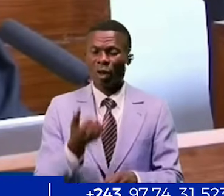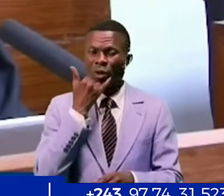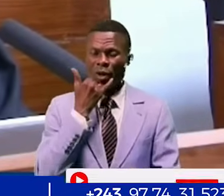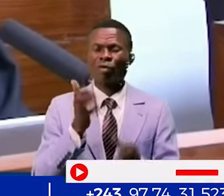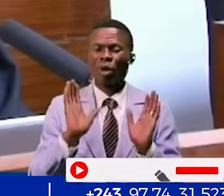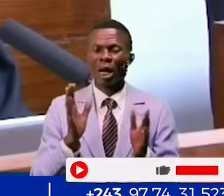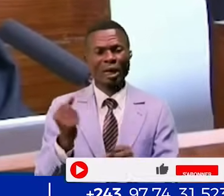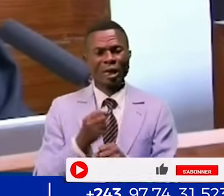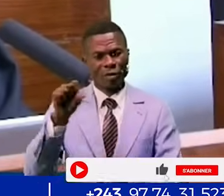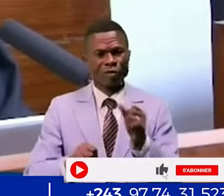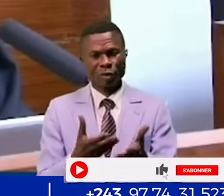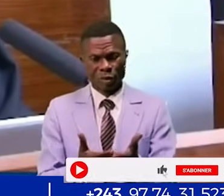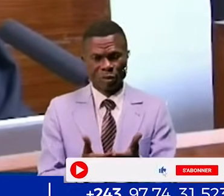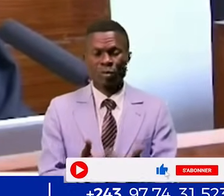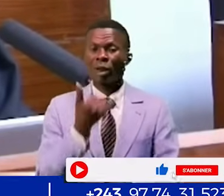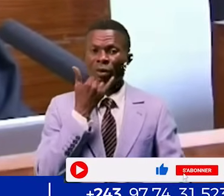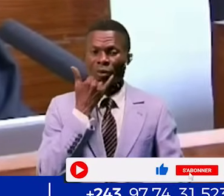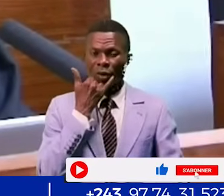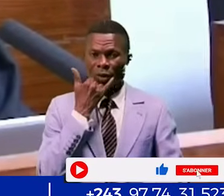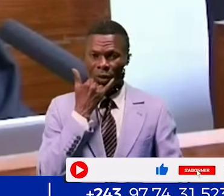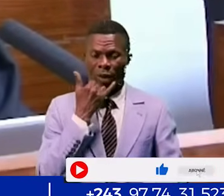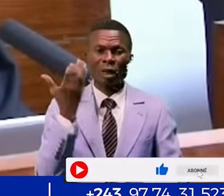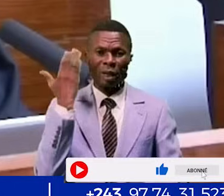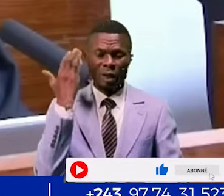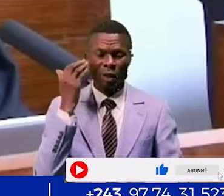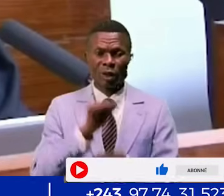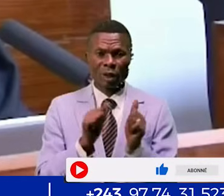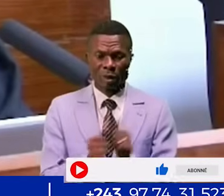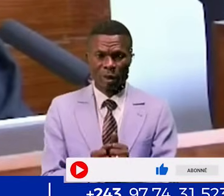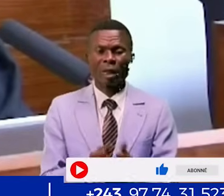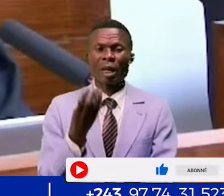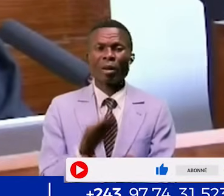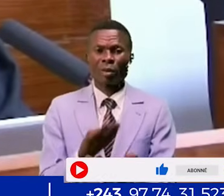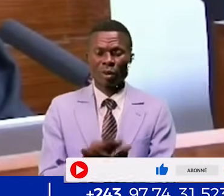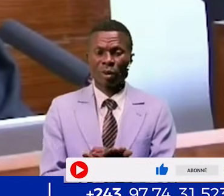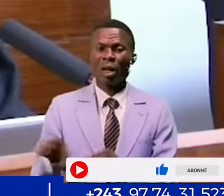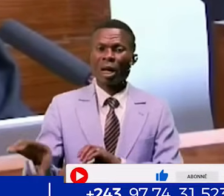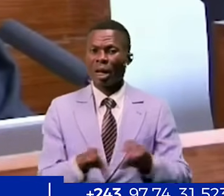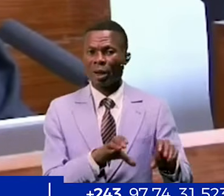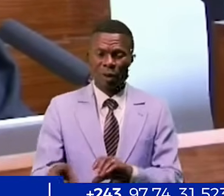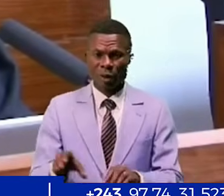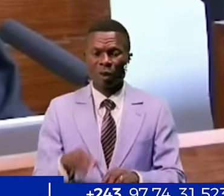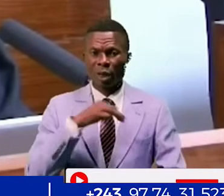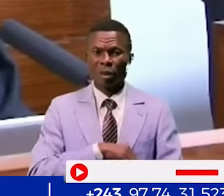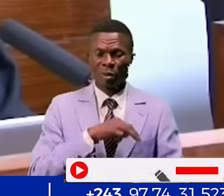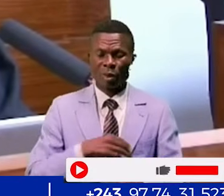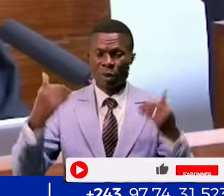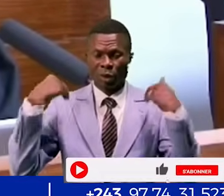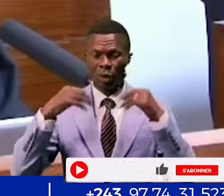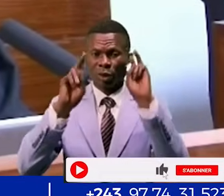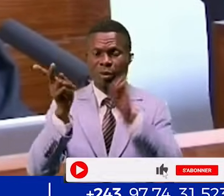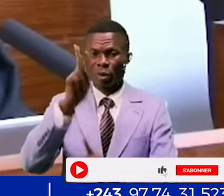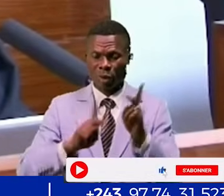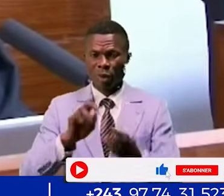de gestion. En effet, la faute de gestion concerne, en matière de discipline budgétaire, les actions ou omissions des gestionnaires publics